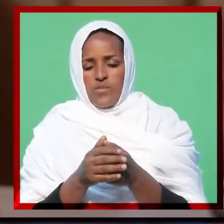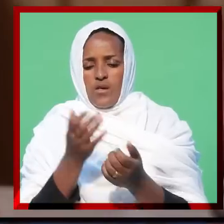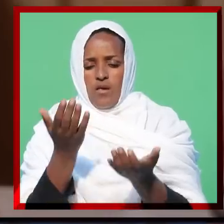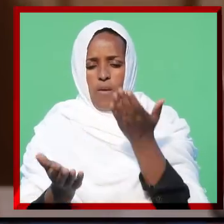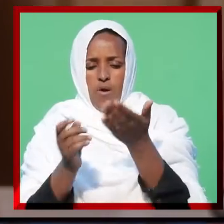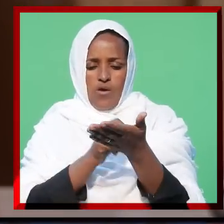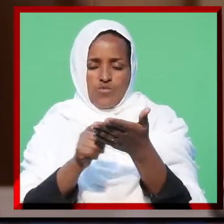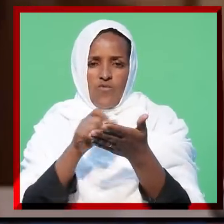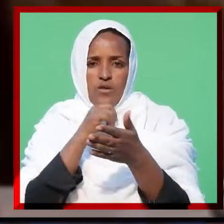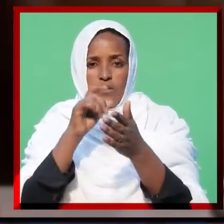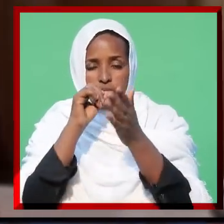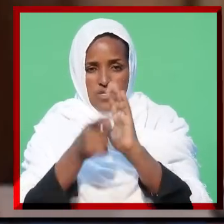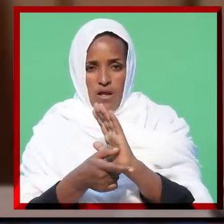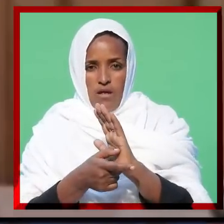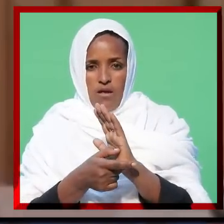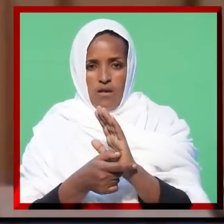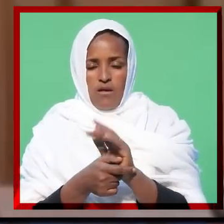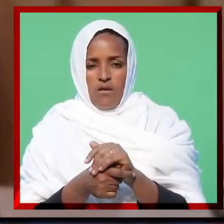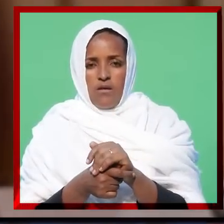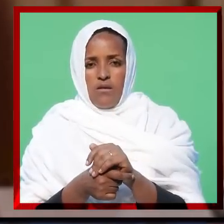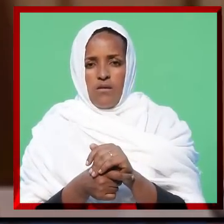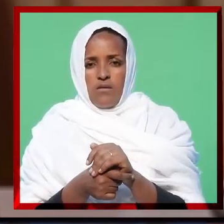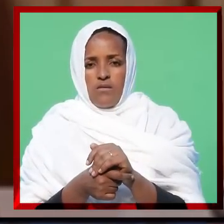ያማከለ ጽሑፍ አይደለም። ለምሳሌ